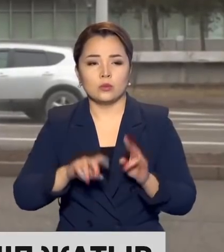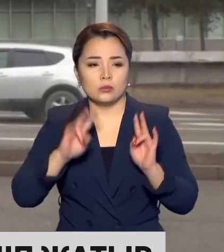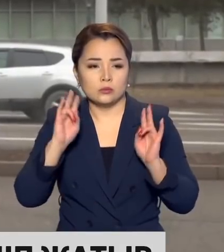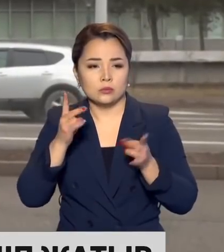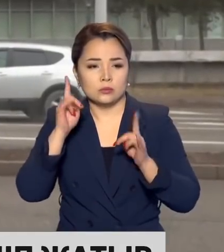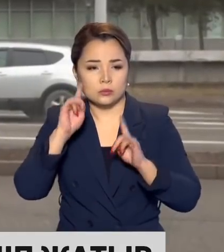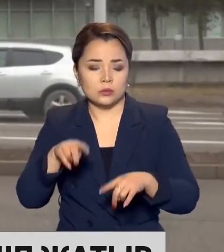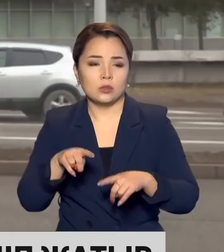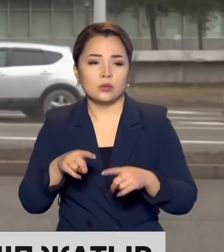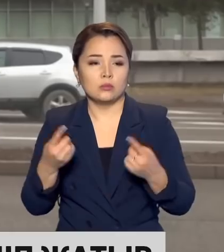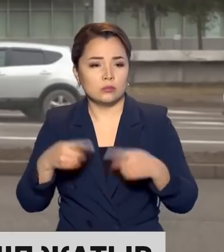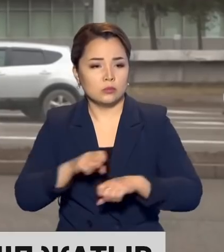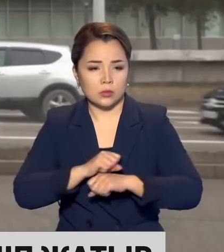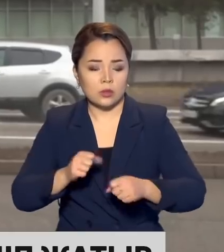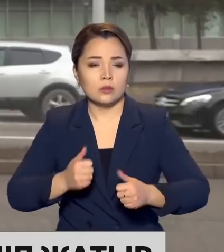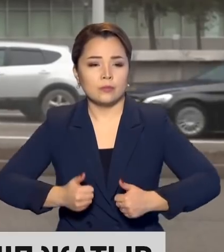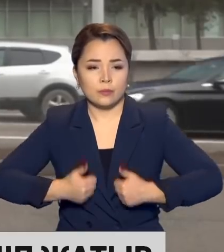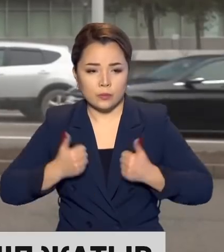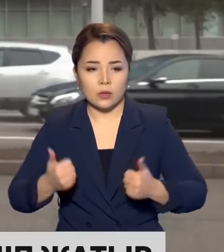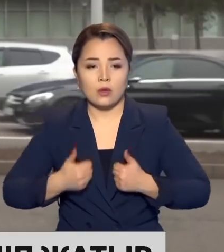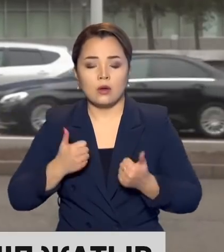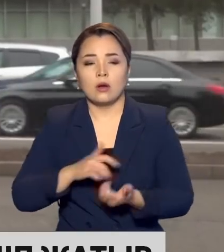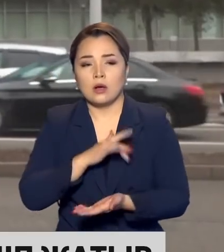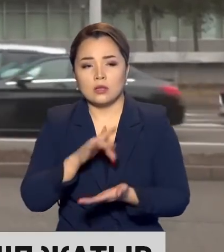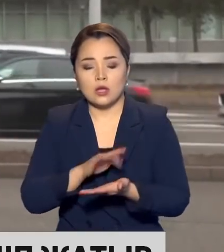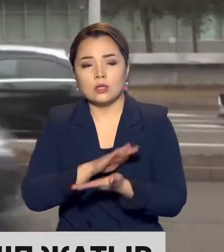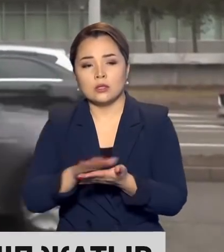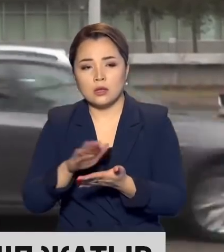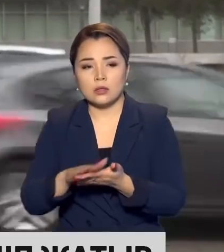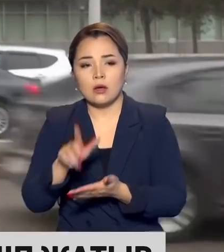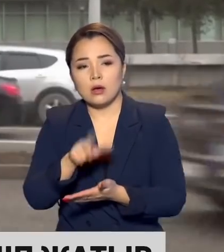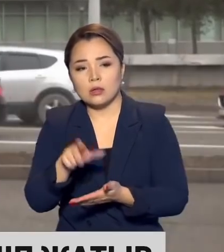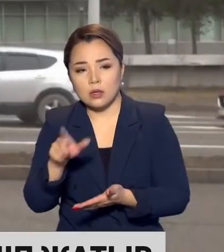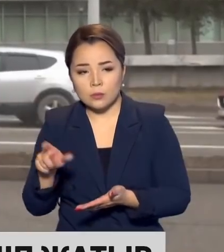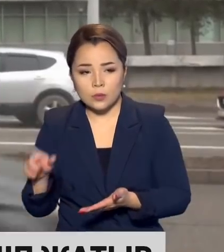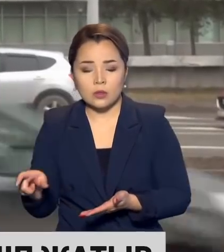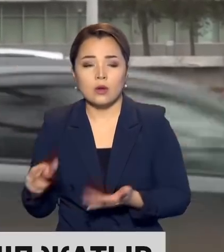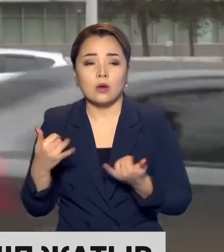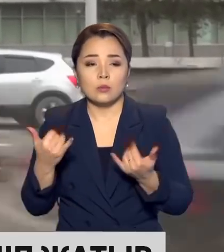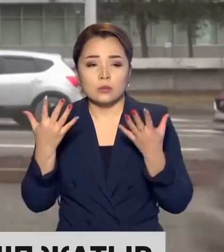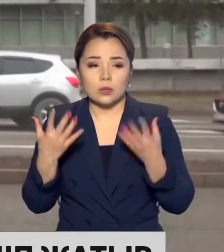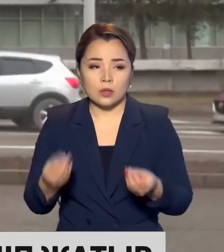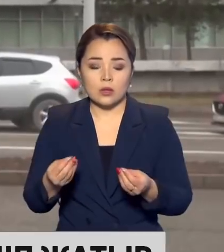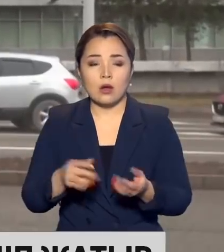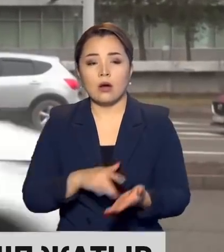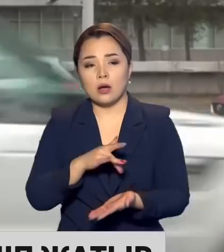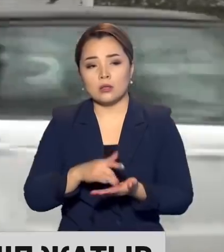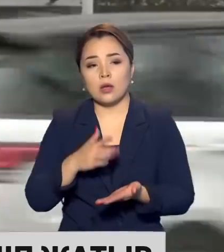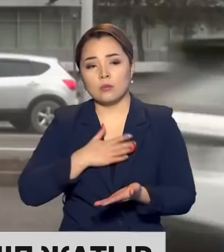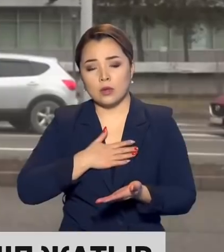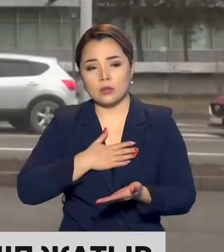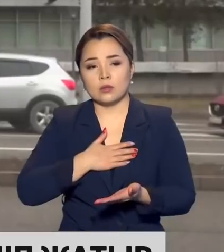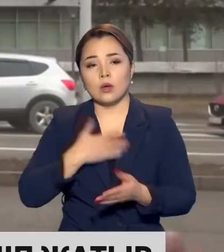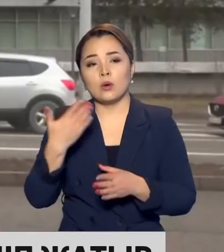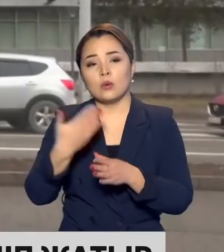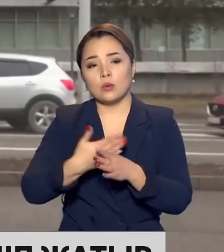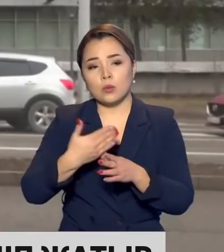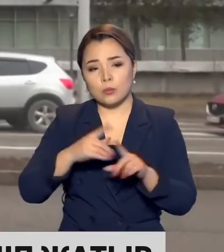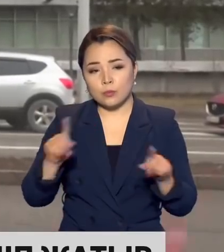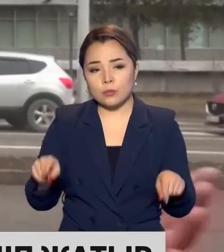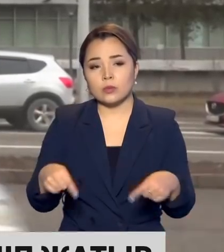өз үлесімізді қосып, осы қаламызды тазартып жүрген кісілерге, қазіргі таңда жаңағы қаламыздың жалпы